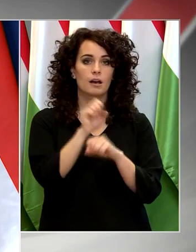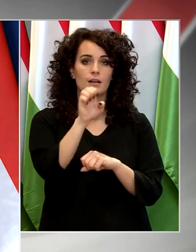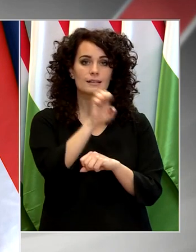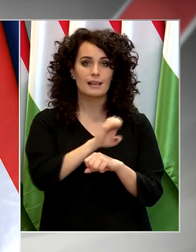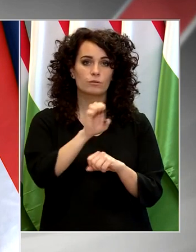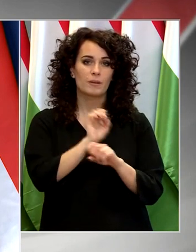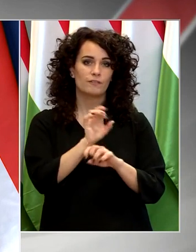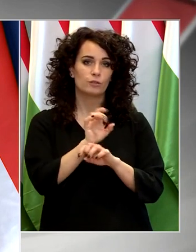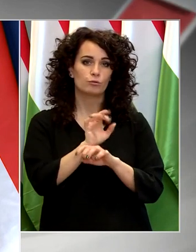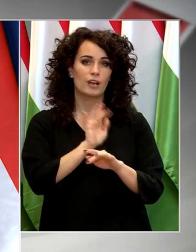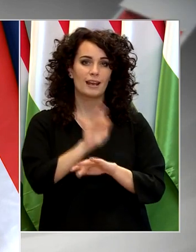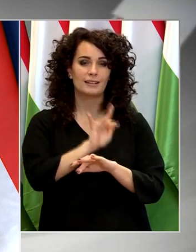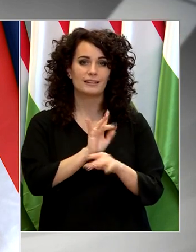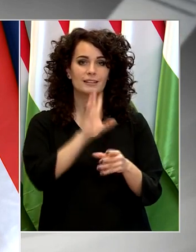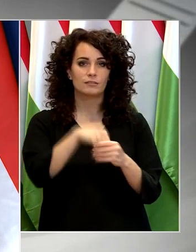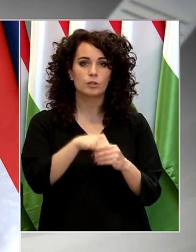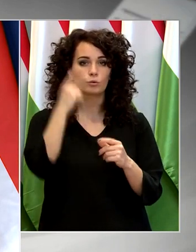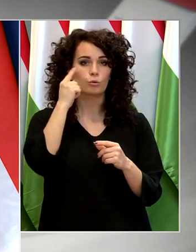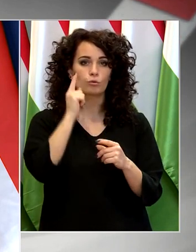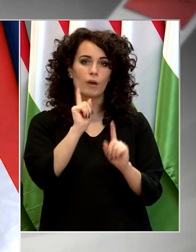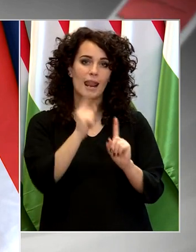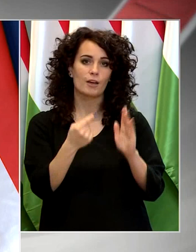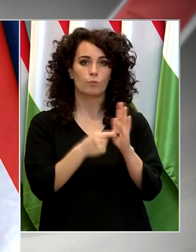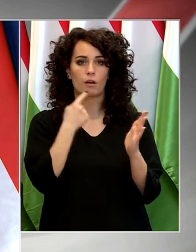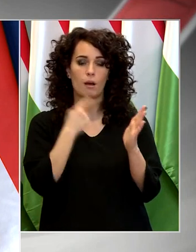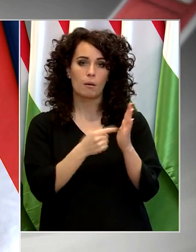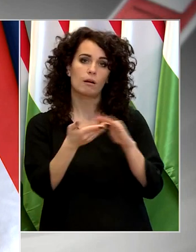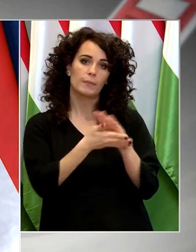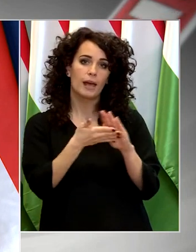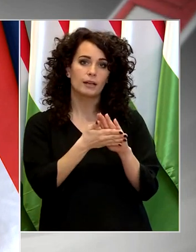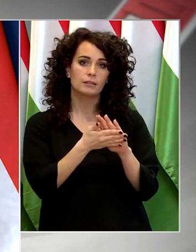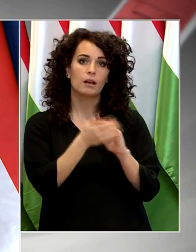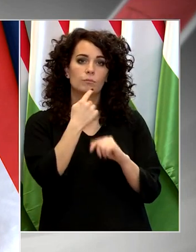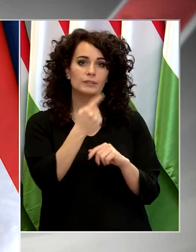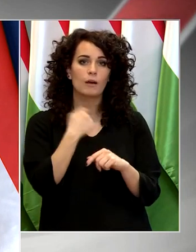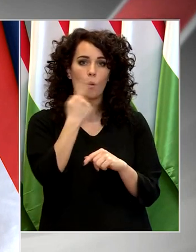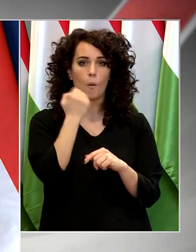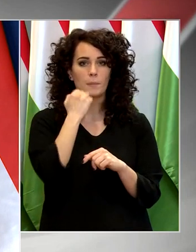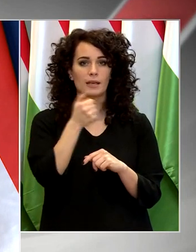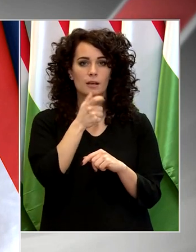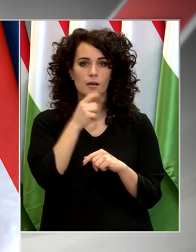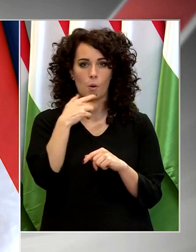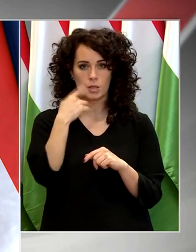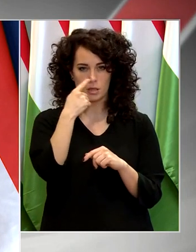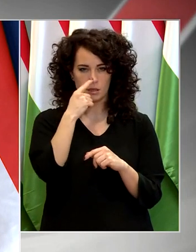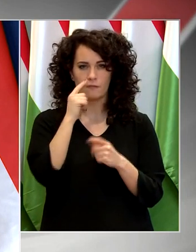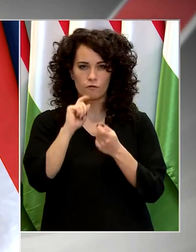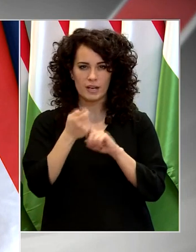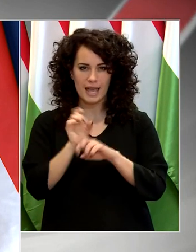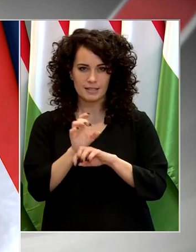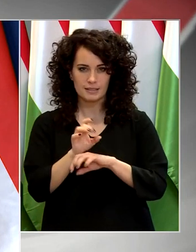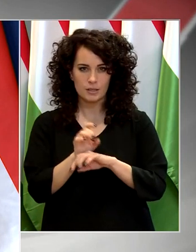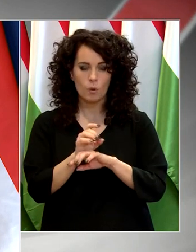vírus elleni védekezésben résztvevő tudósok álláspontjára hivatkozva, hogy az Omikron nevű variációhoz